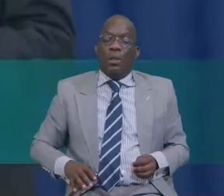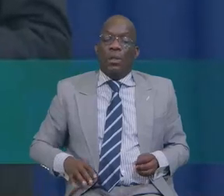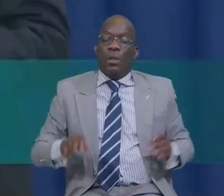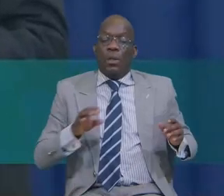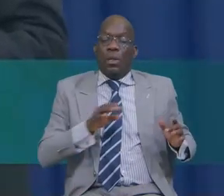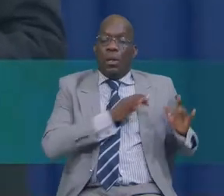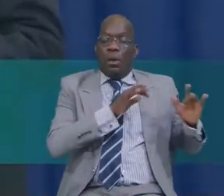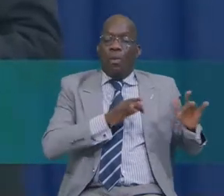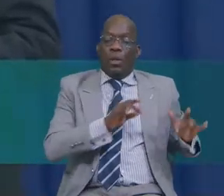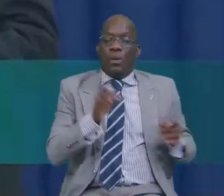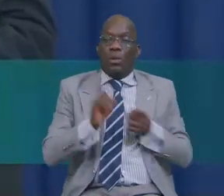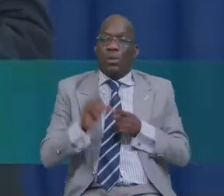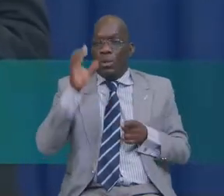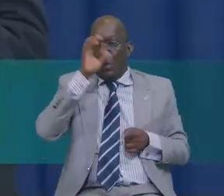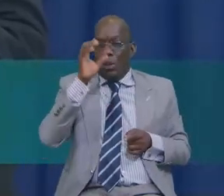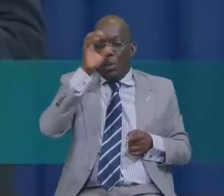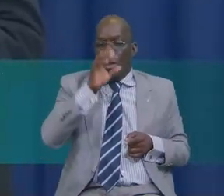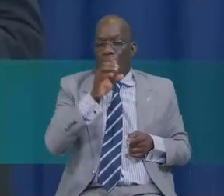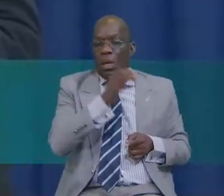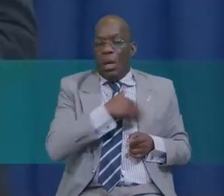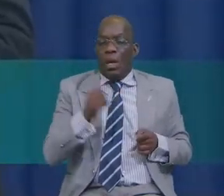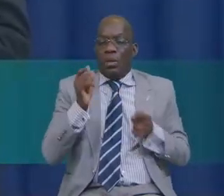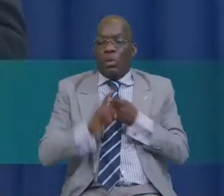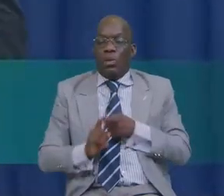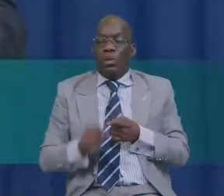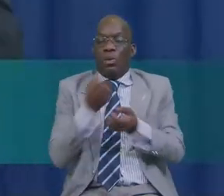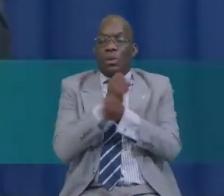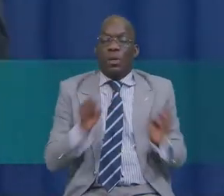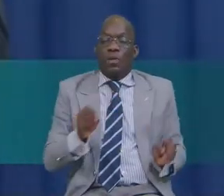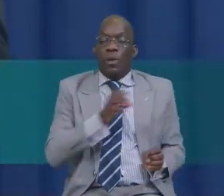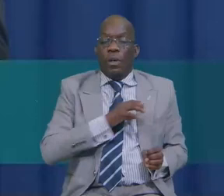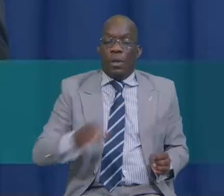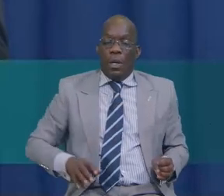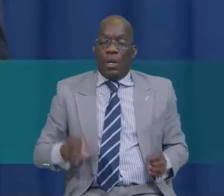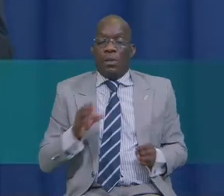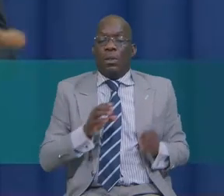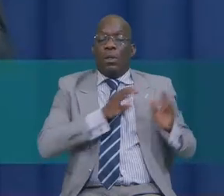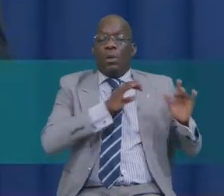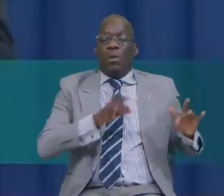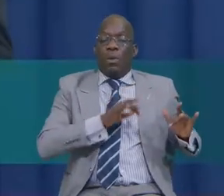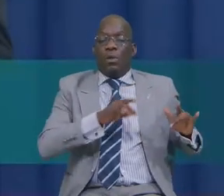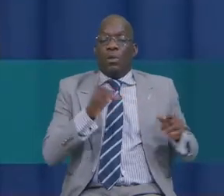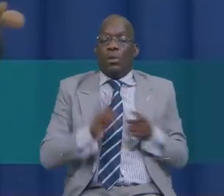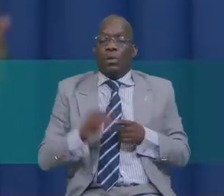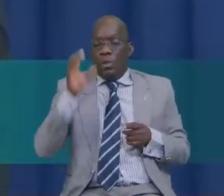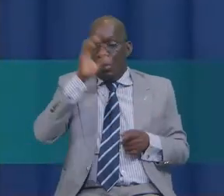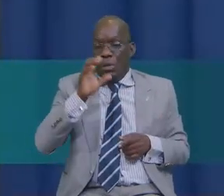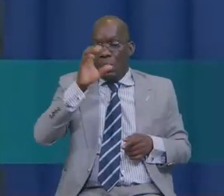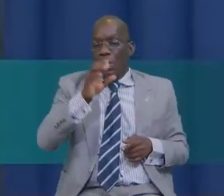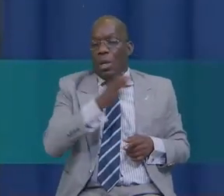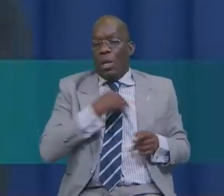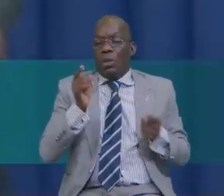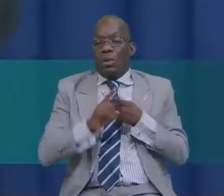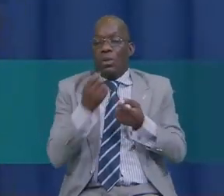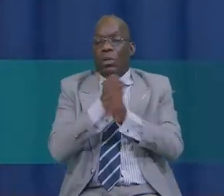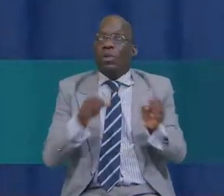La compassion de premier élément, la compassion de Christ au chercher et sauver. C'est pourquoi il